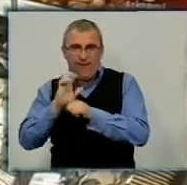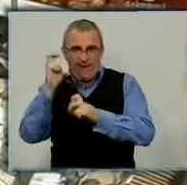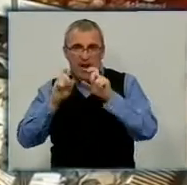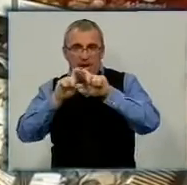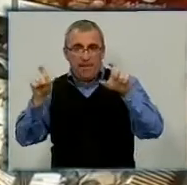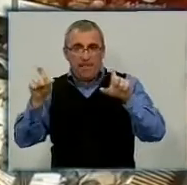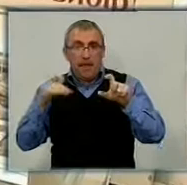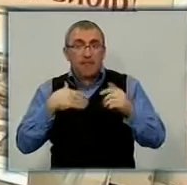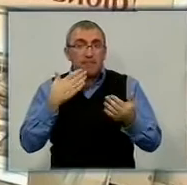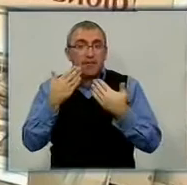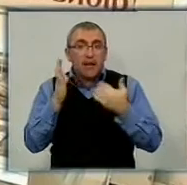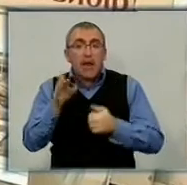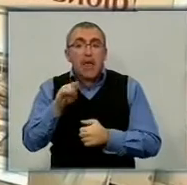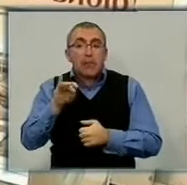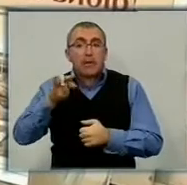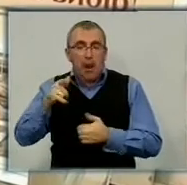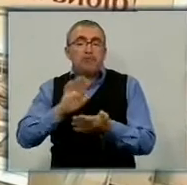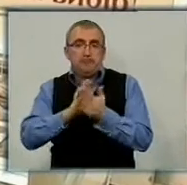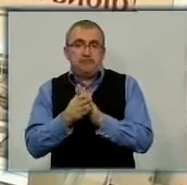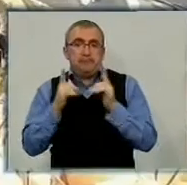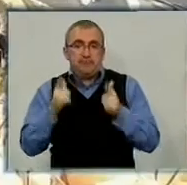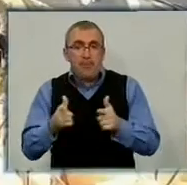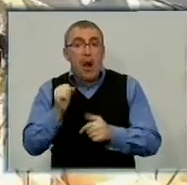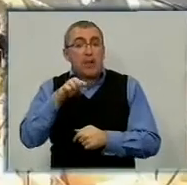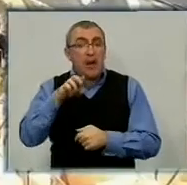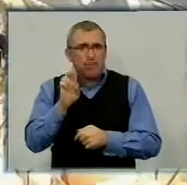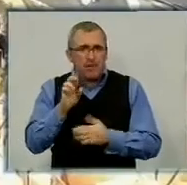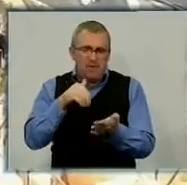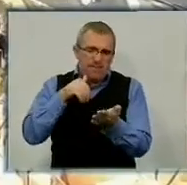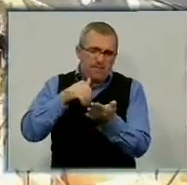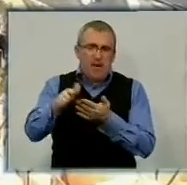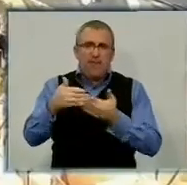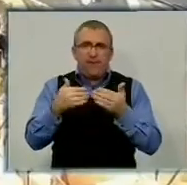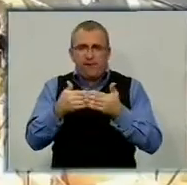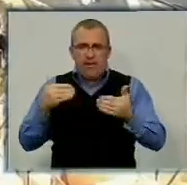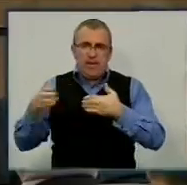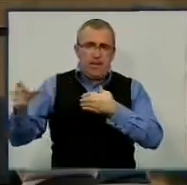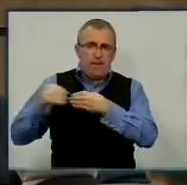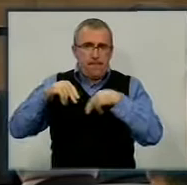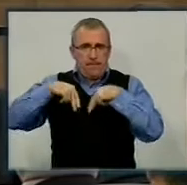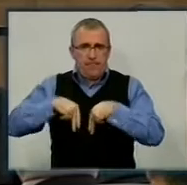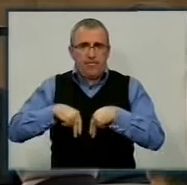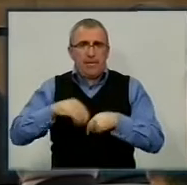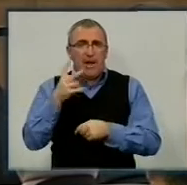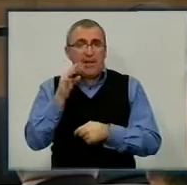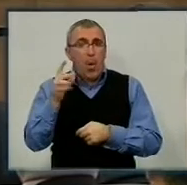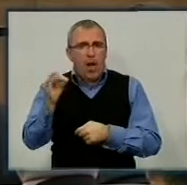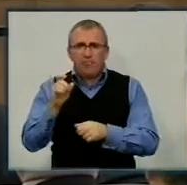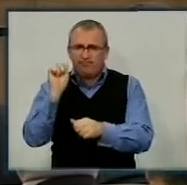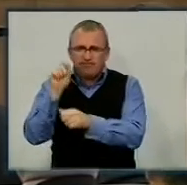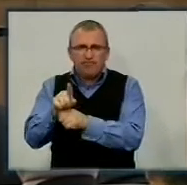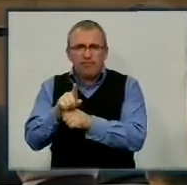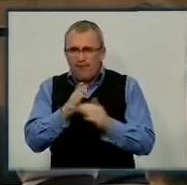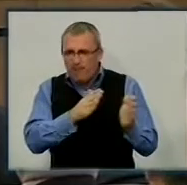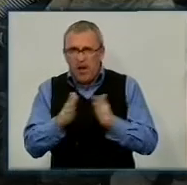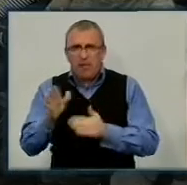вдалося лише з мережею Ятрань тоді як АТБ всіляко відмовляється від партнерства Андрій Ніколаєнко доручив ситуацію негайно владнати також